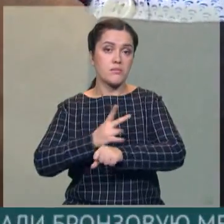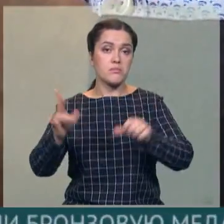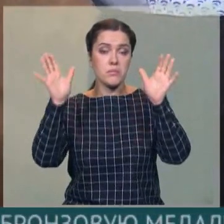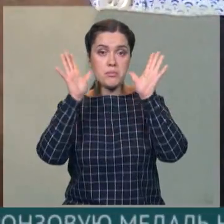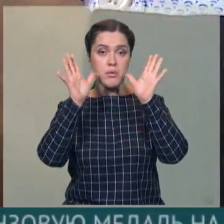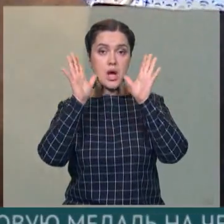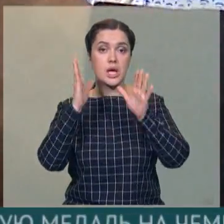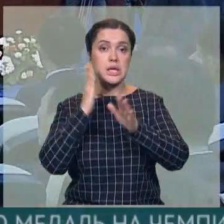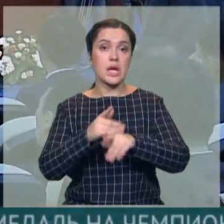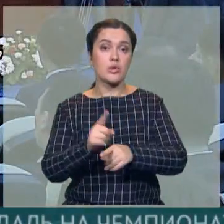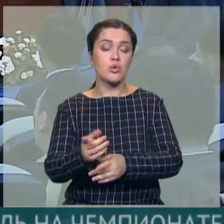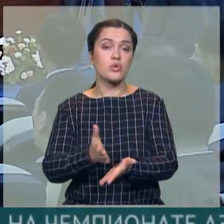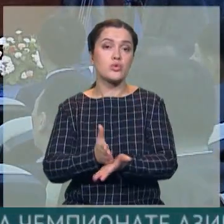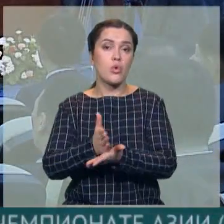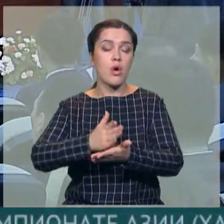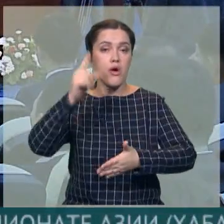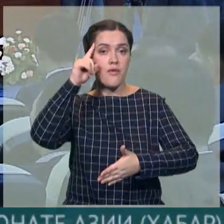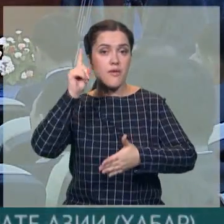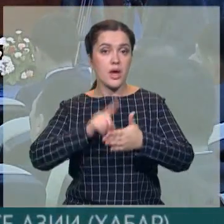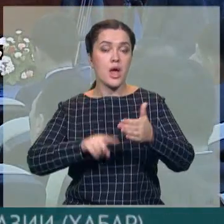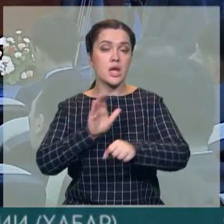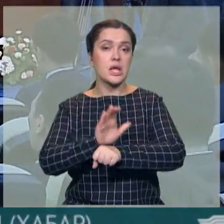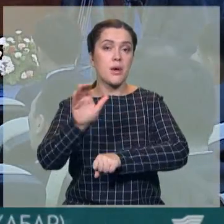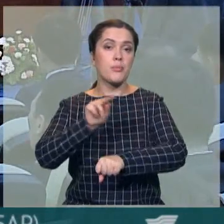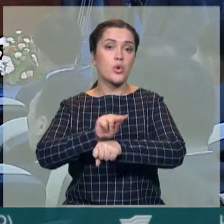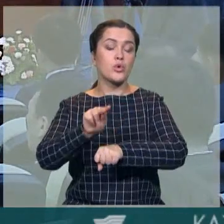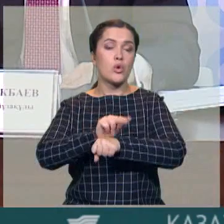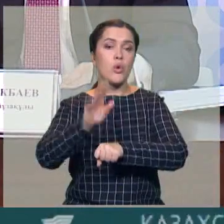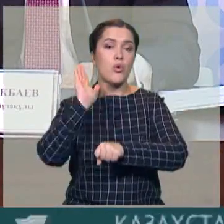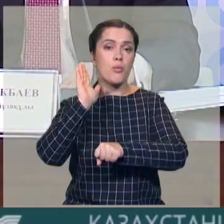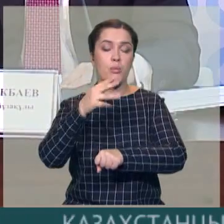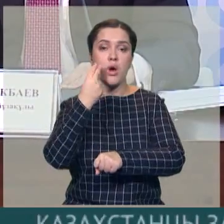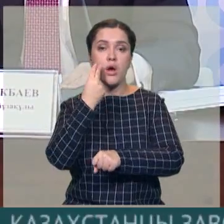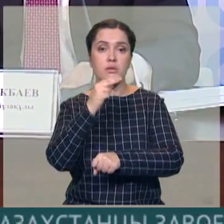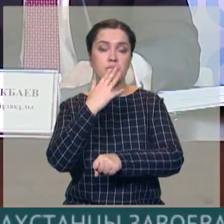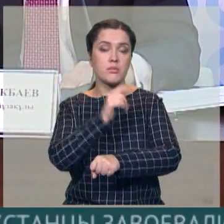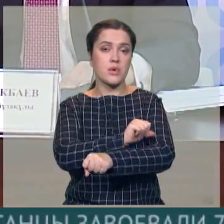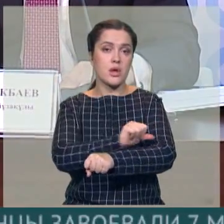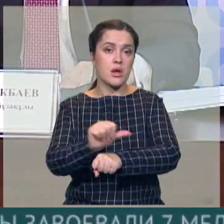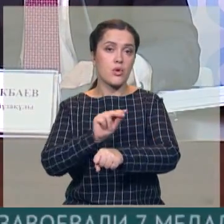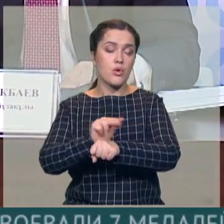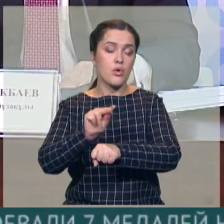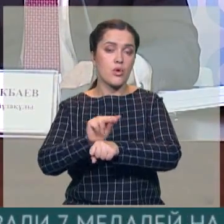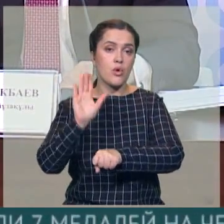течениями. Кроме того, служители веры намерены направлять на обучение в лучшие теологические вузы мира.